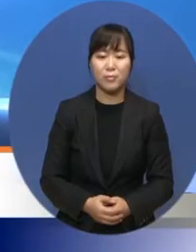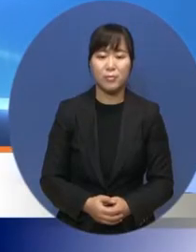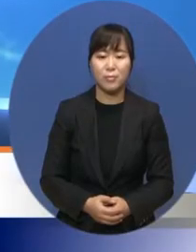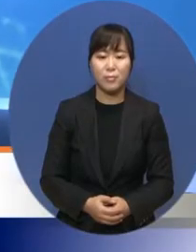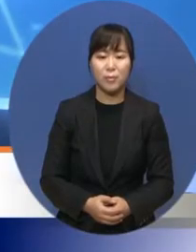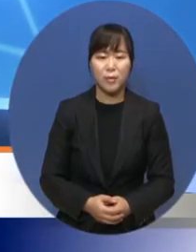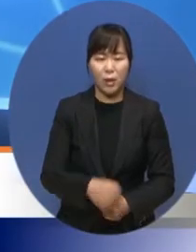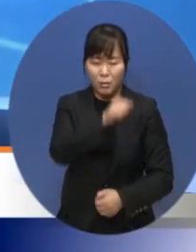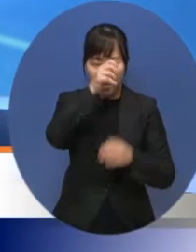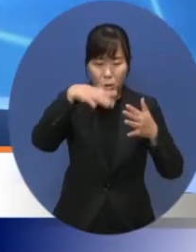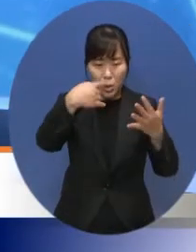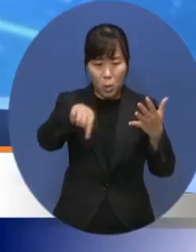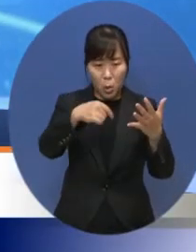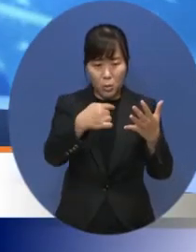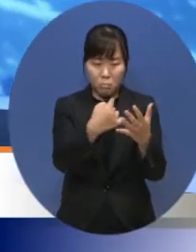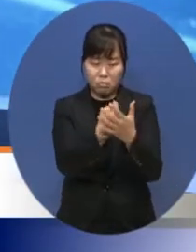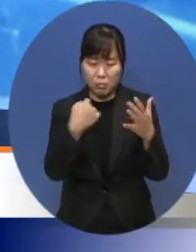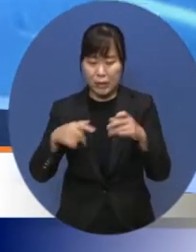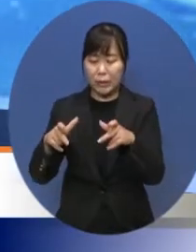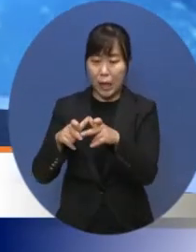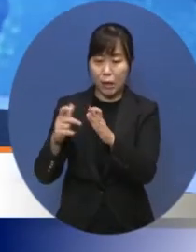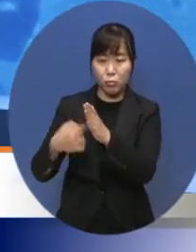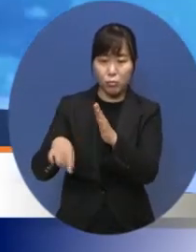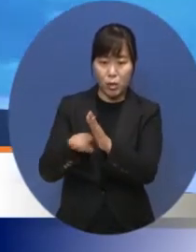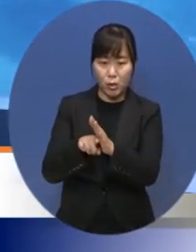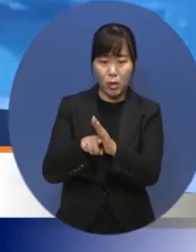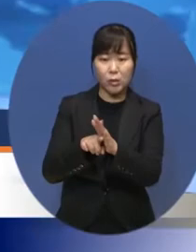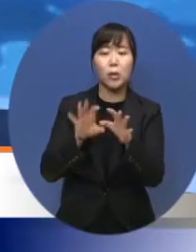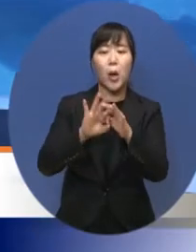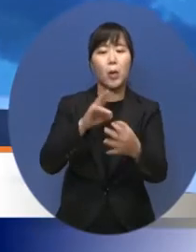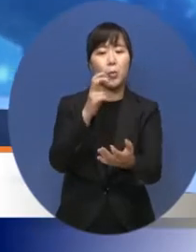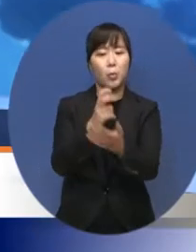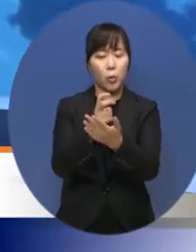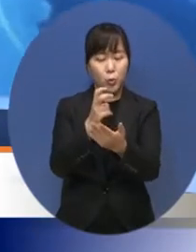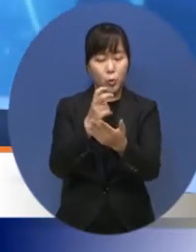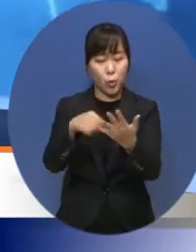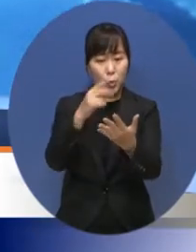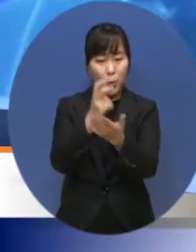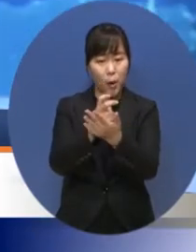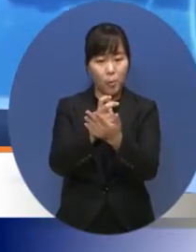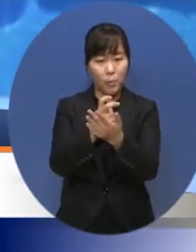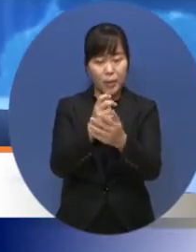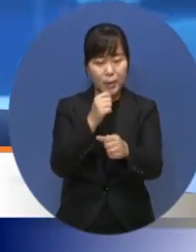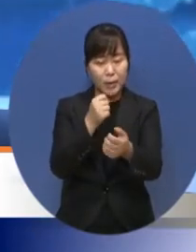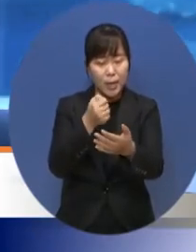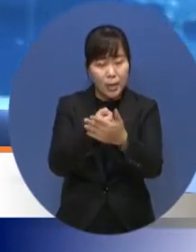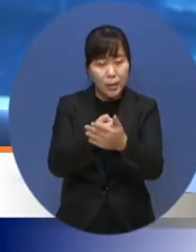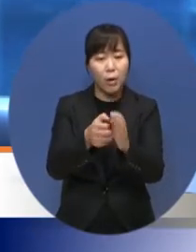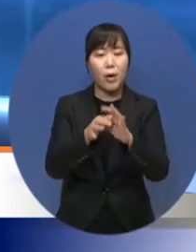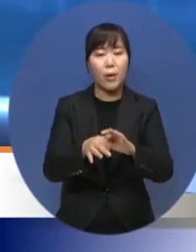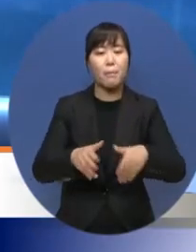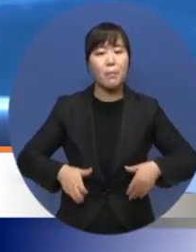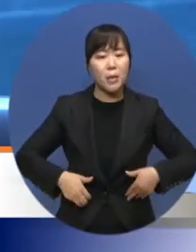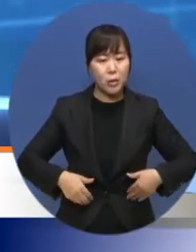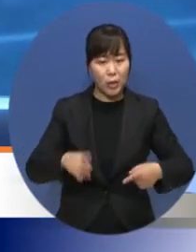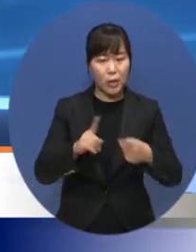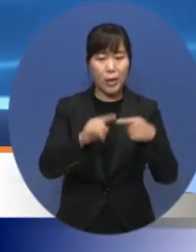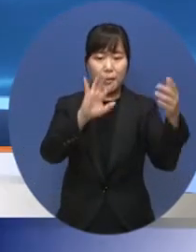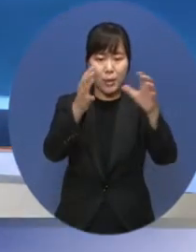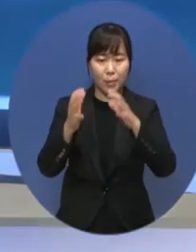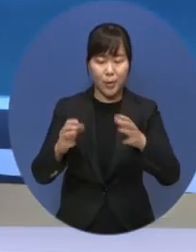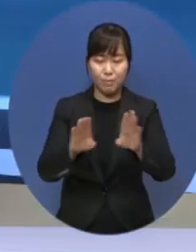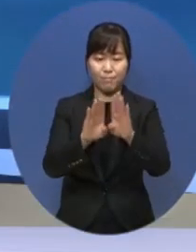평생 교육에서 배제된 장애인을 위해 평생 교육법 제정의 필요성에 대한 이야기를 나누는 자리가